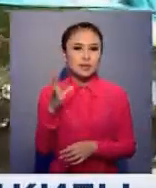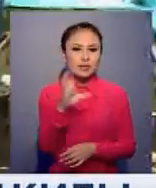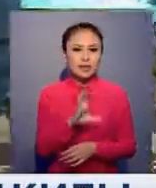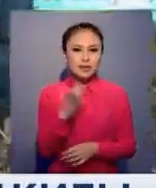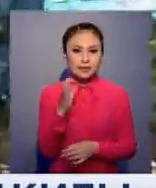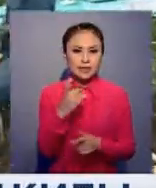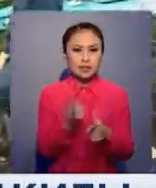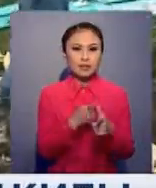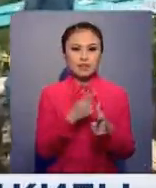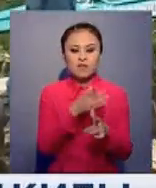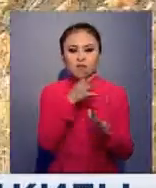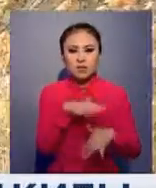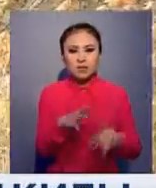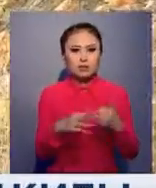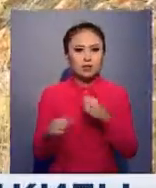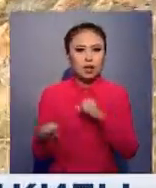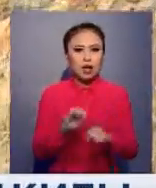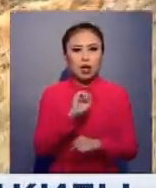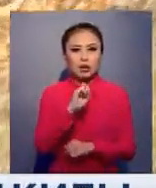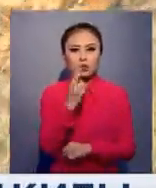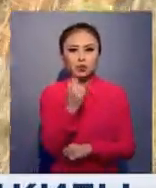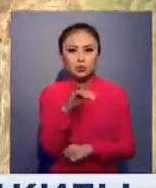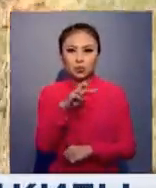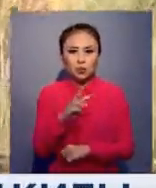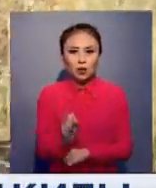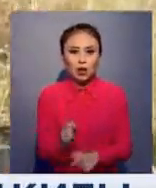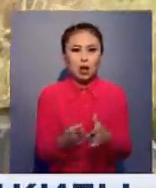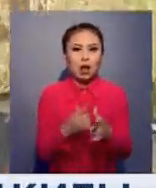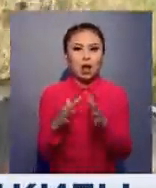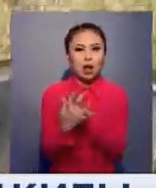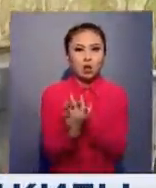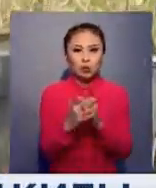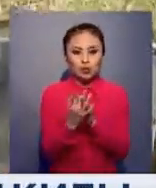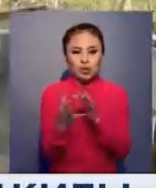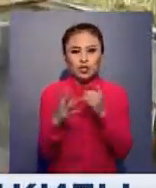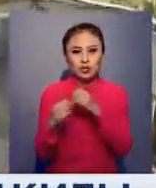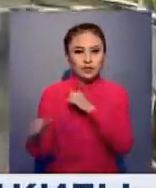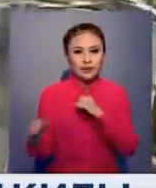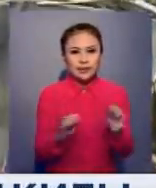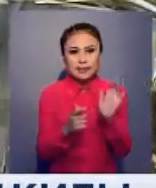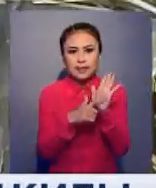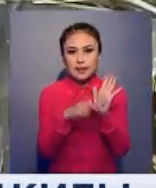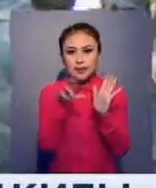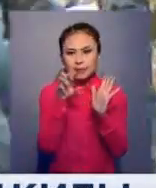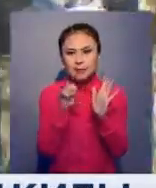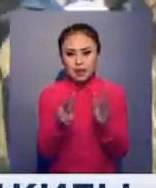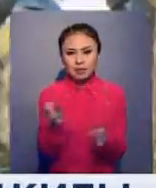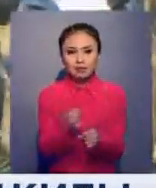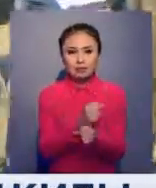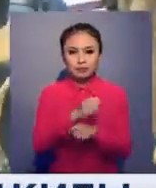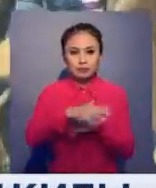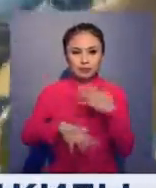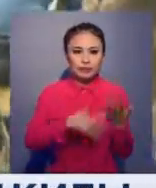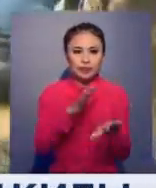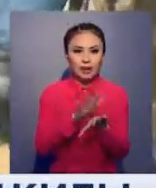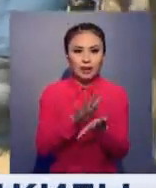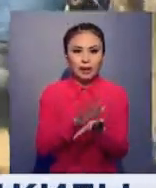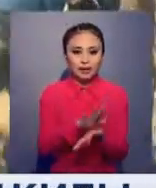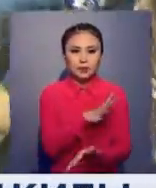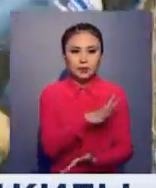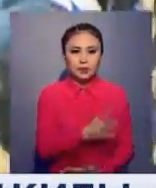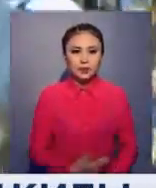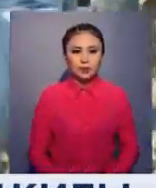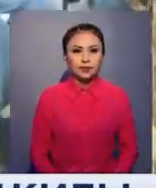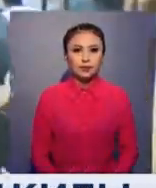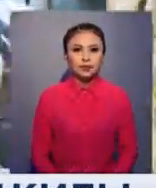сәрсенбі күні аралда жойқын зілзала болды. Атсума ауылында жер сілкінісінің күші 7 балға жетіп, лай көшкіні жүрген.